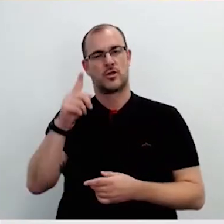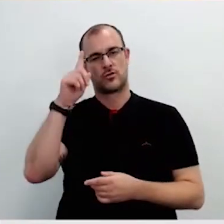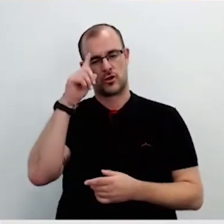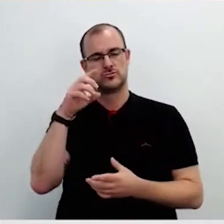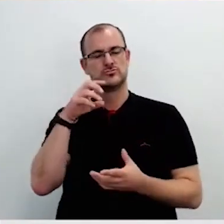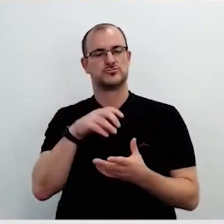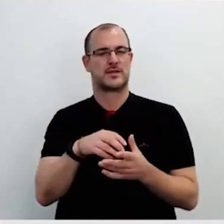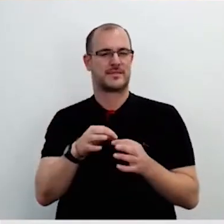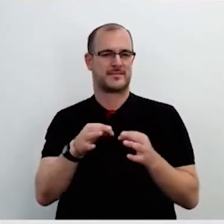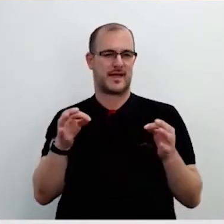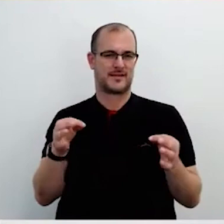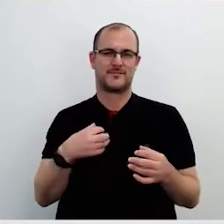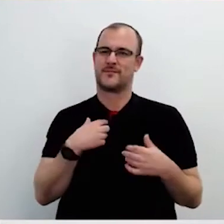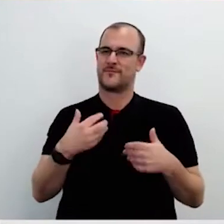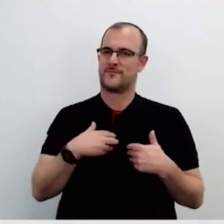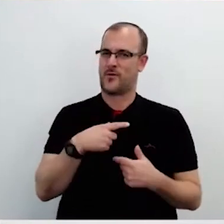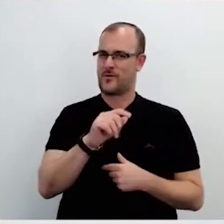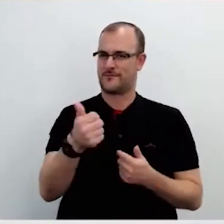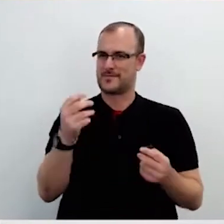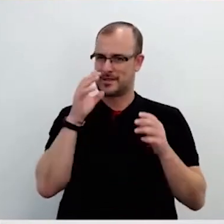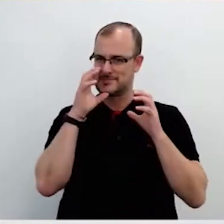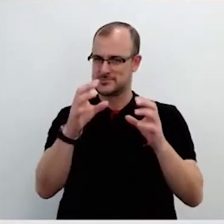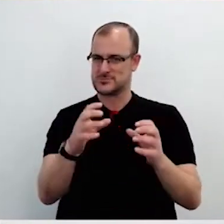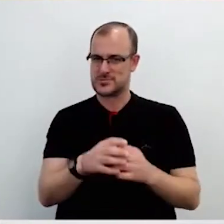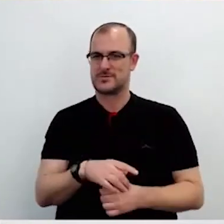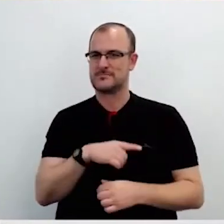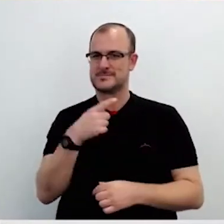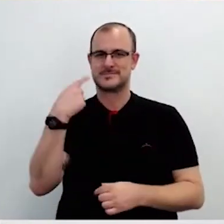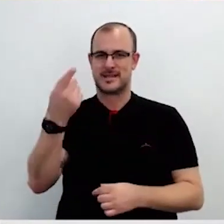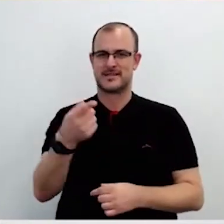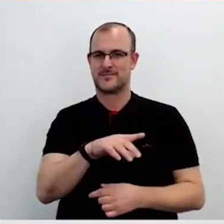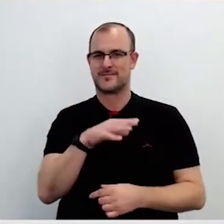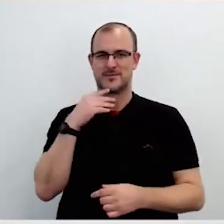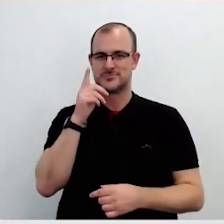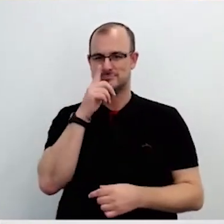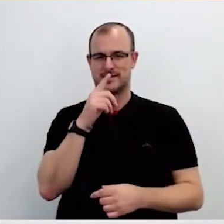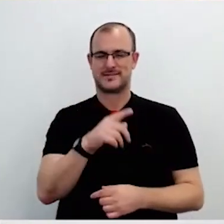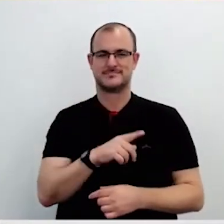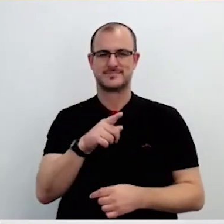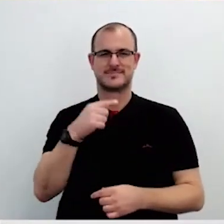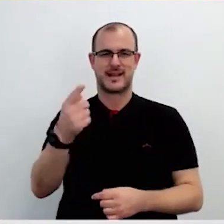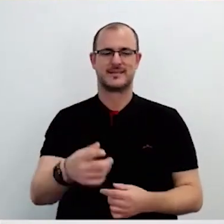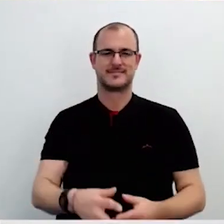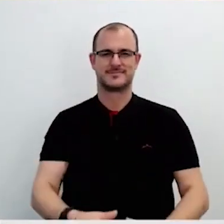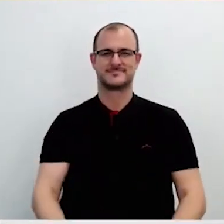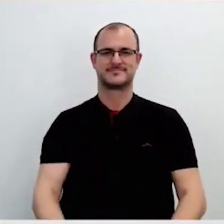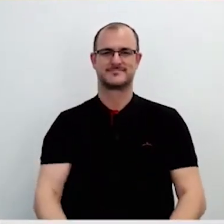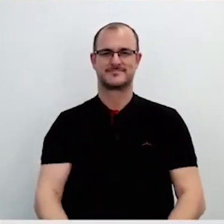Städtetag. Wir freuen uns, wenn ihr dann wieder zuschaltet. Bis dahin viel Spaß und bis gleich.